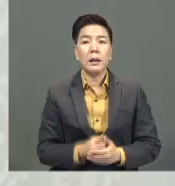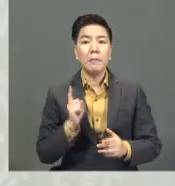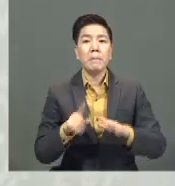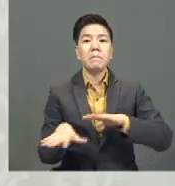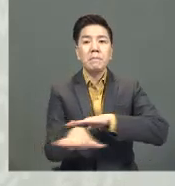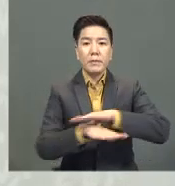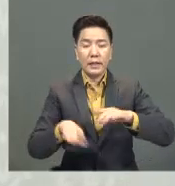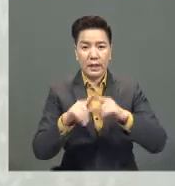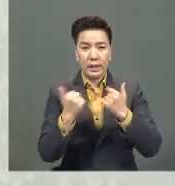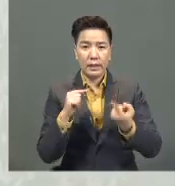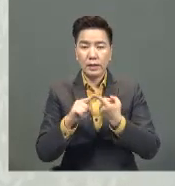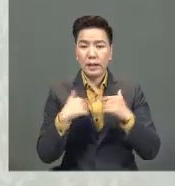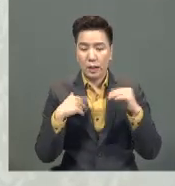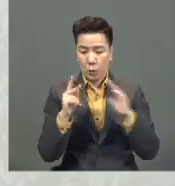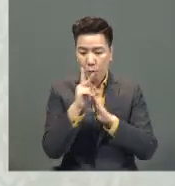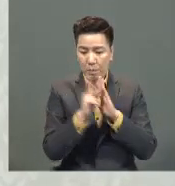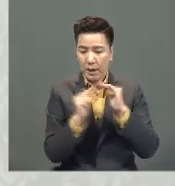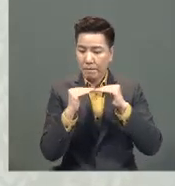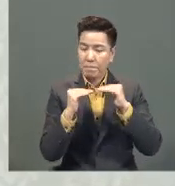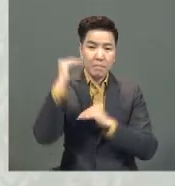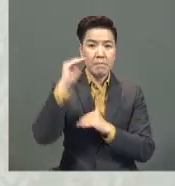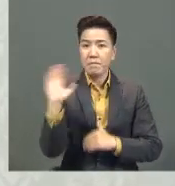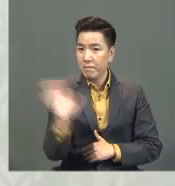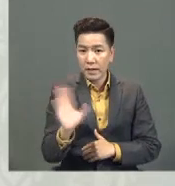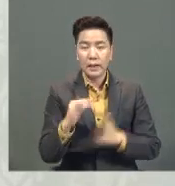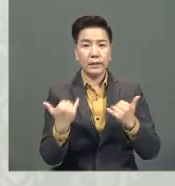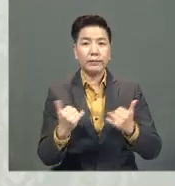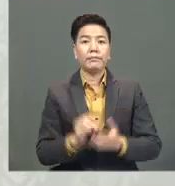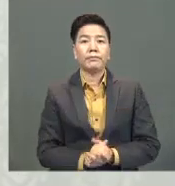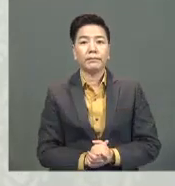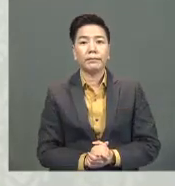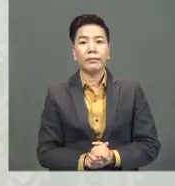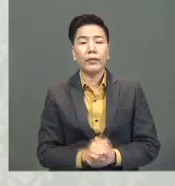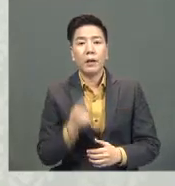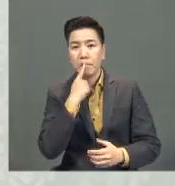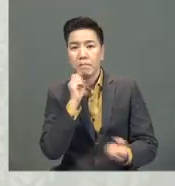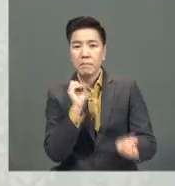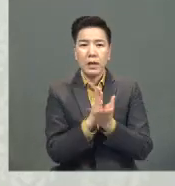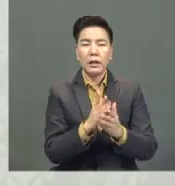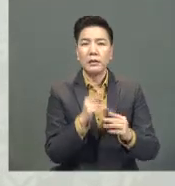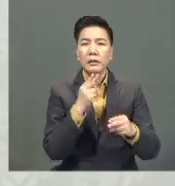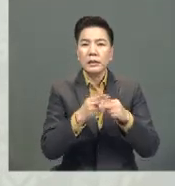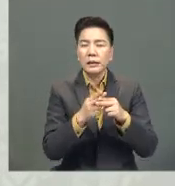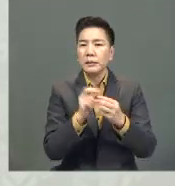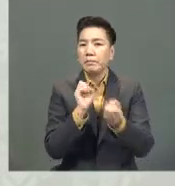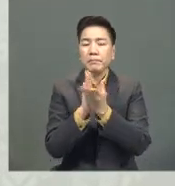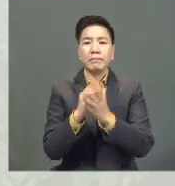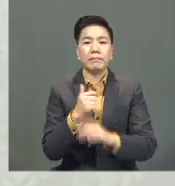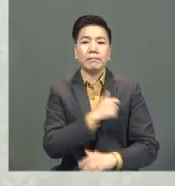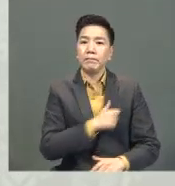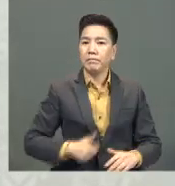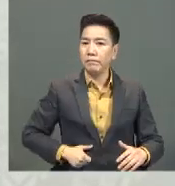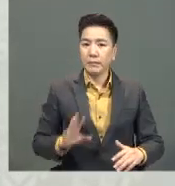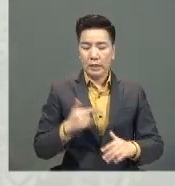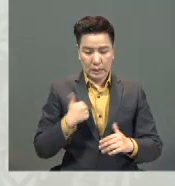ของเขาแต่ต้องไม่ละเมิดกฎหมายไม่ก้าวล่วงผู้อื่นนะครับแล้วก็ไม่ไปใส่ร้ายในสิ่งที่ไม่บังควรนะครับอันนี้ก็ก